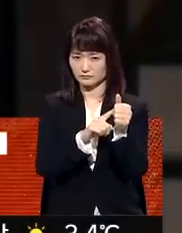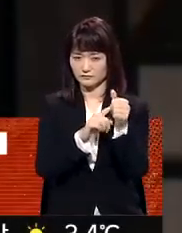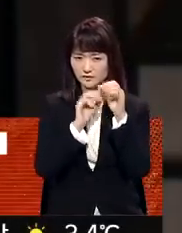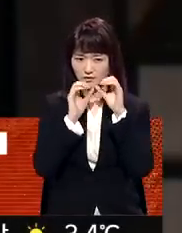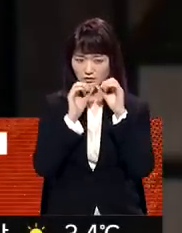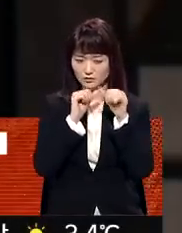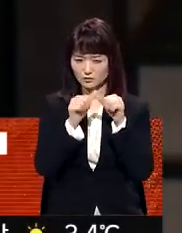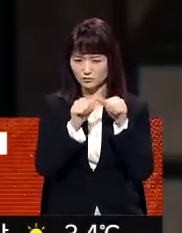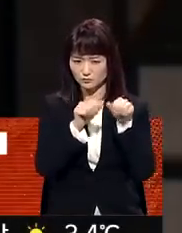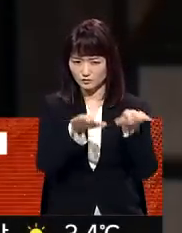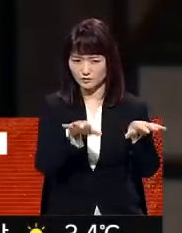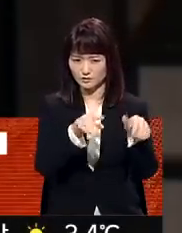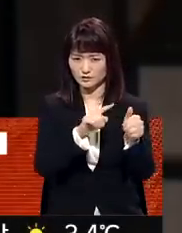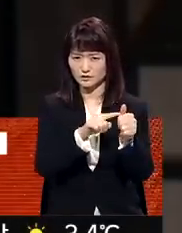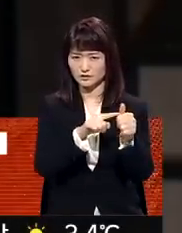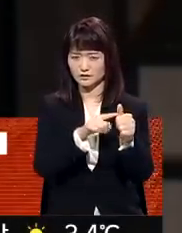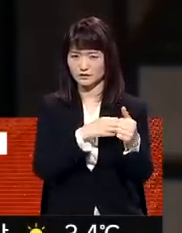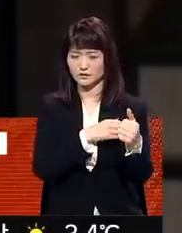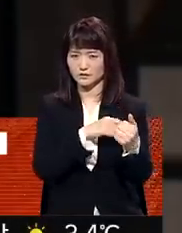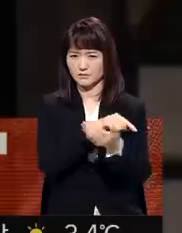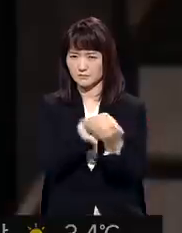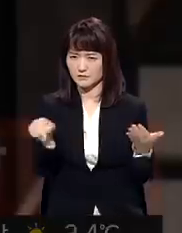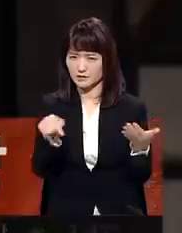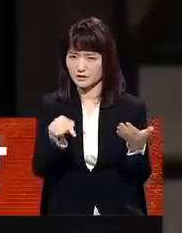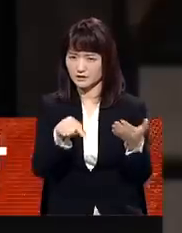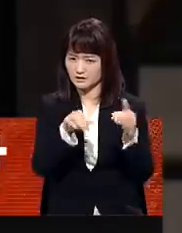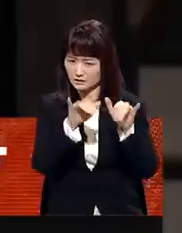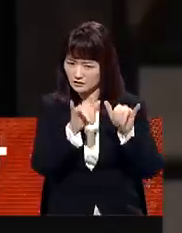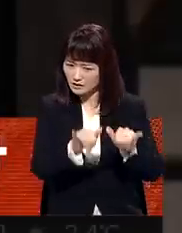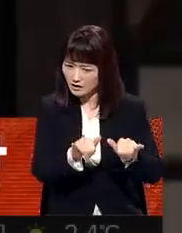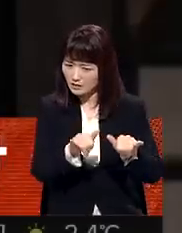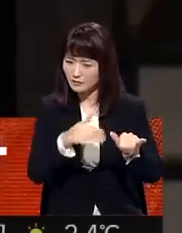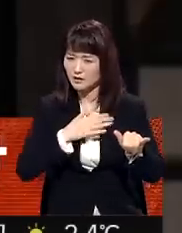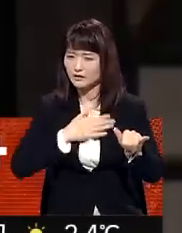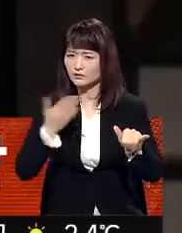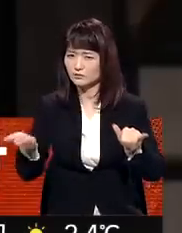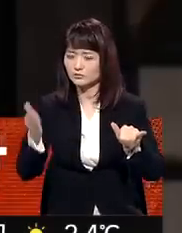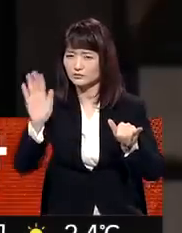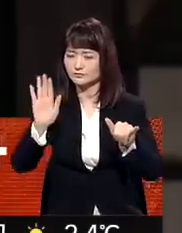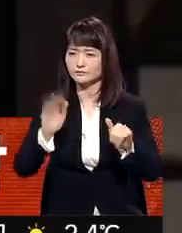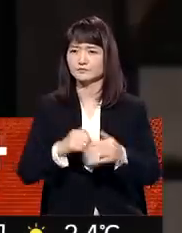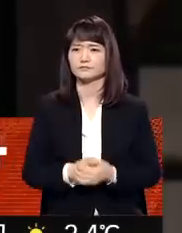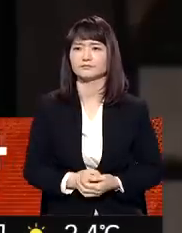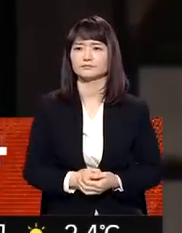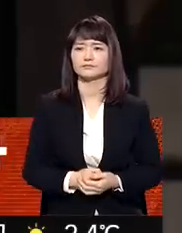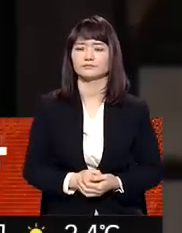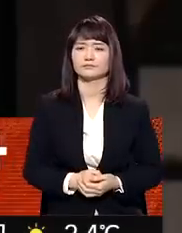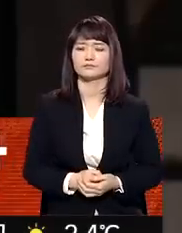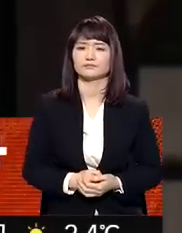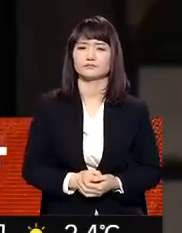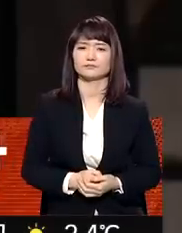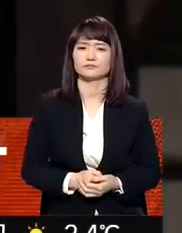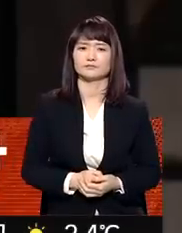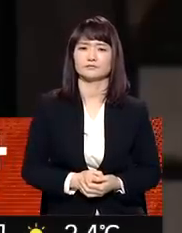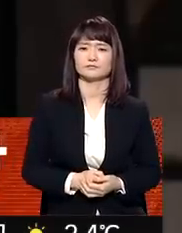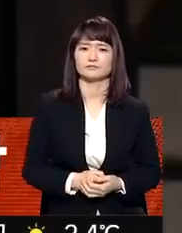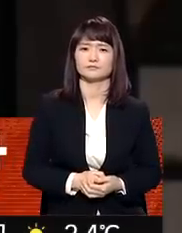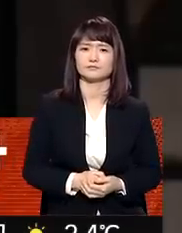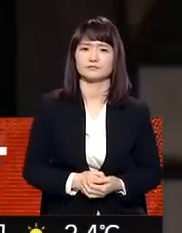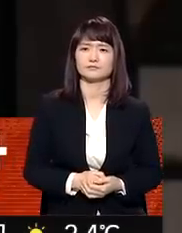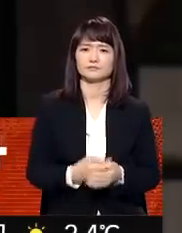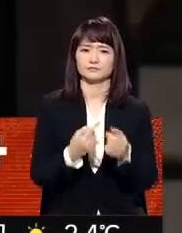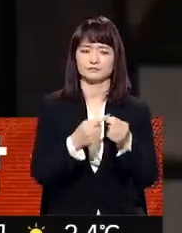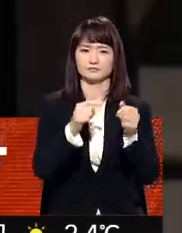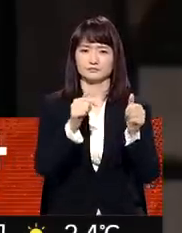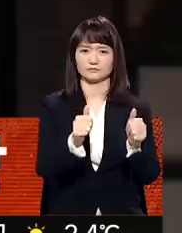자기의 심각한 영향을 미칠 수 있다는 점 때문에 지금 이거를 알리지 아니하였다라는 점을 지적하고 있습니다 사실 어떻게 보면